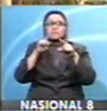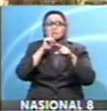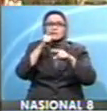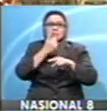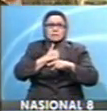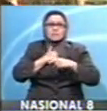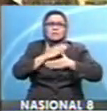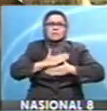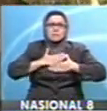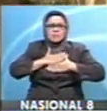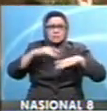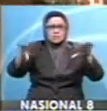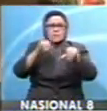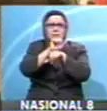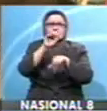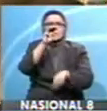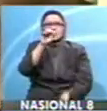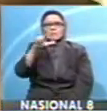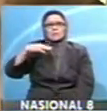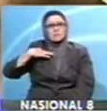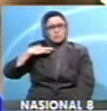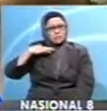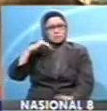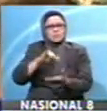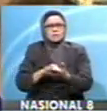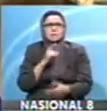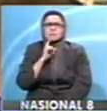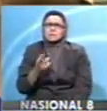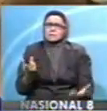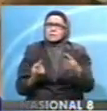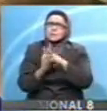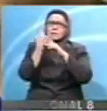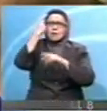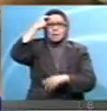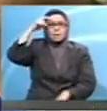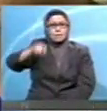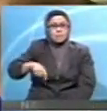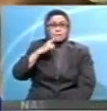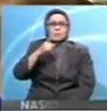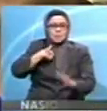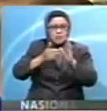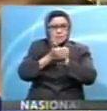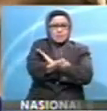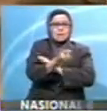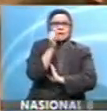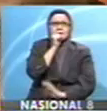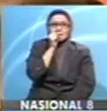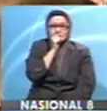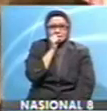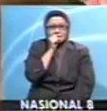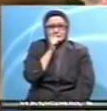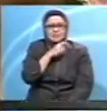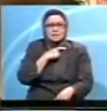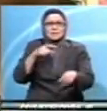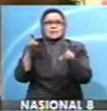tersebut ni timbul secara tak langsung Sebab saya pun ada bakat menyanyi so dah orang